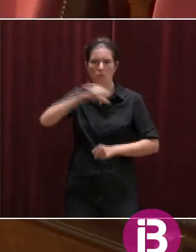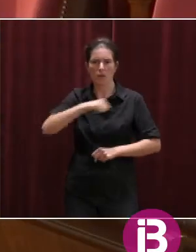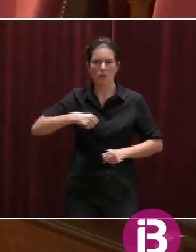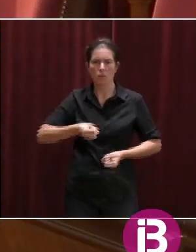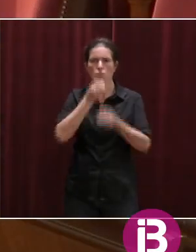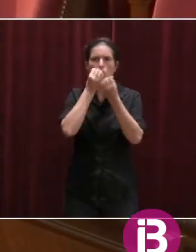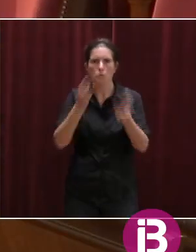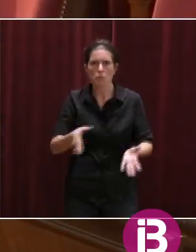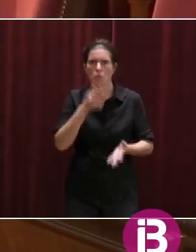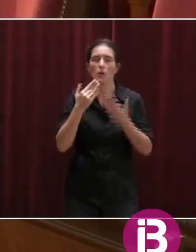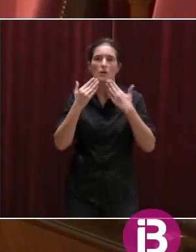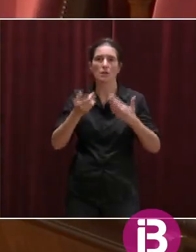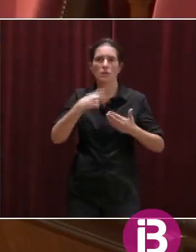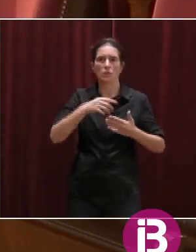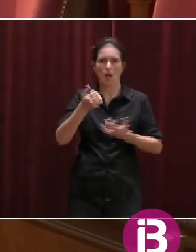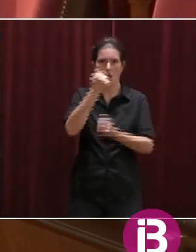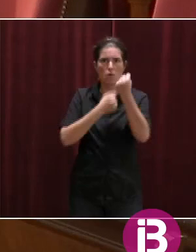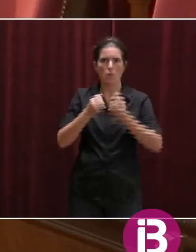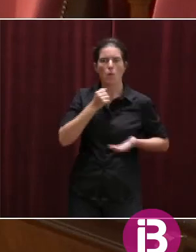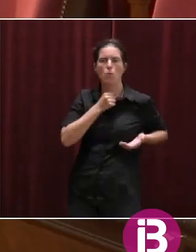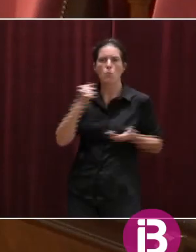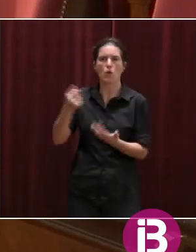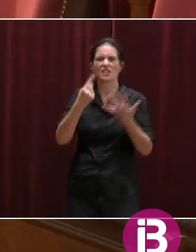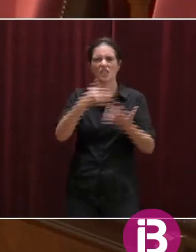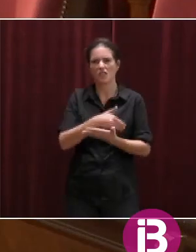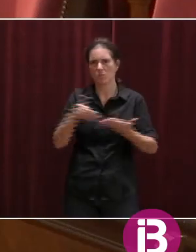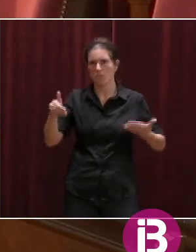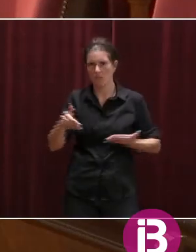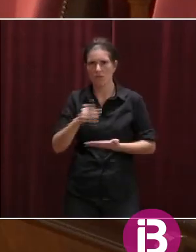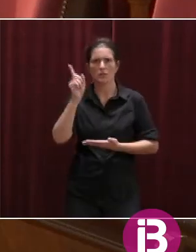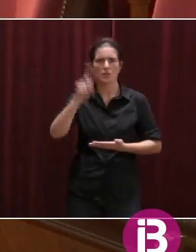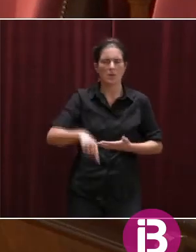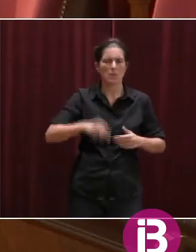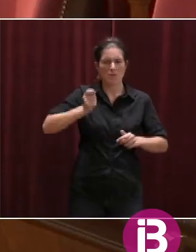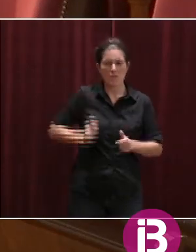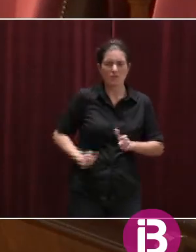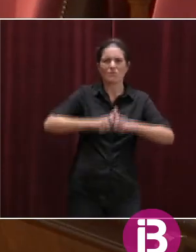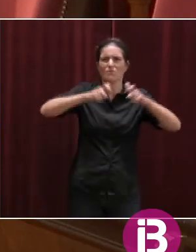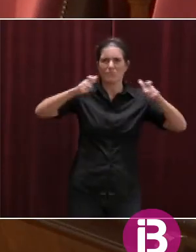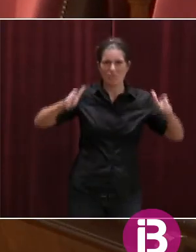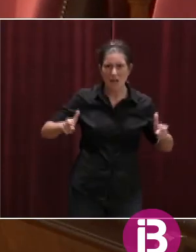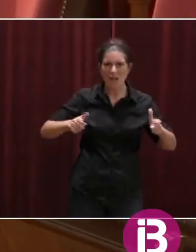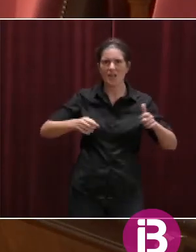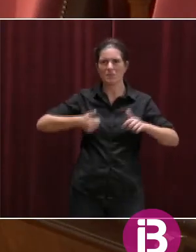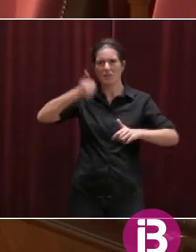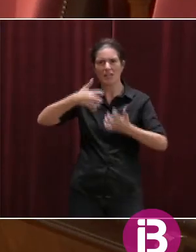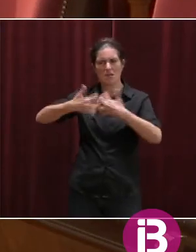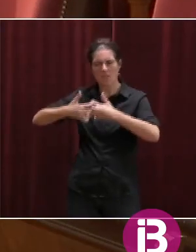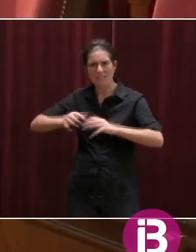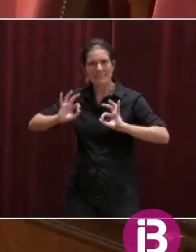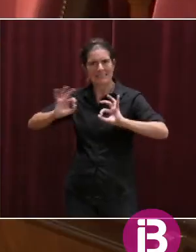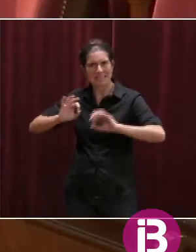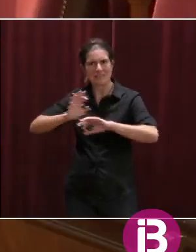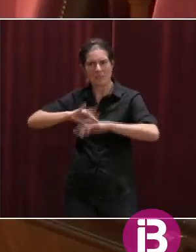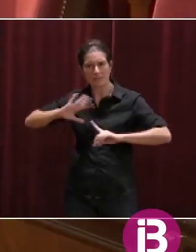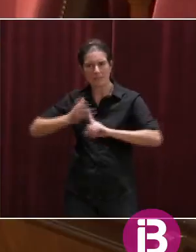inversió de més de 6 milions en millora del diagnòstic, amb més ecògrafs, amb més professionals i en el final pues, ja veurà que el